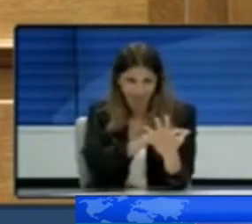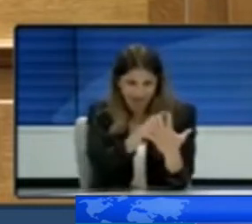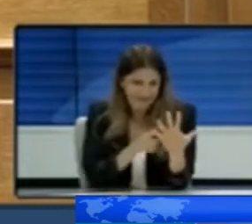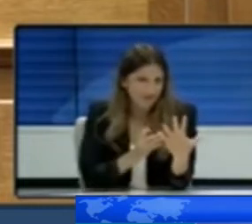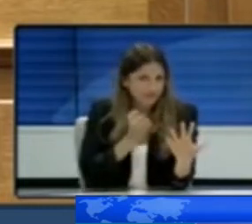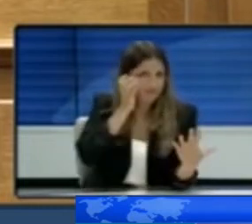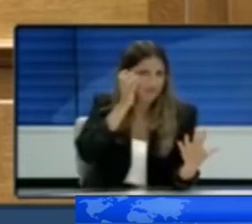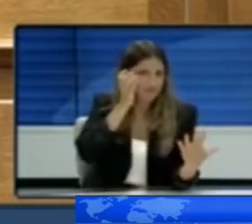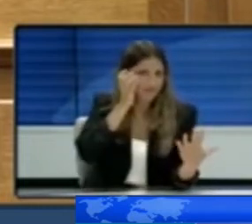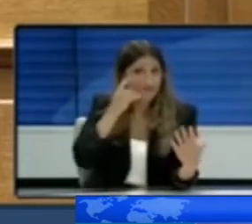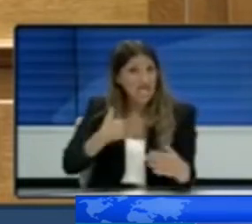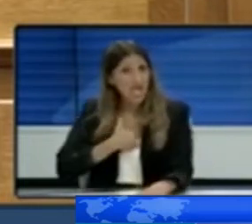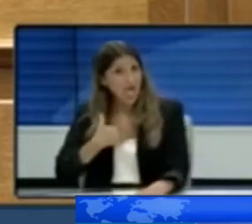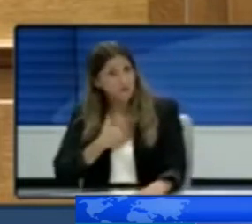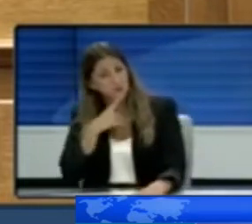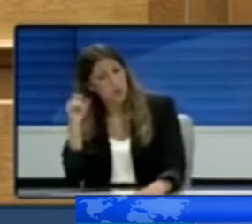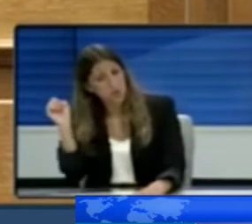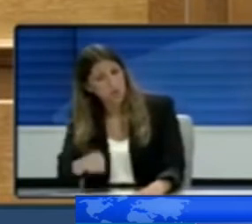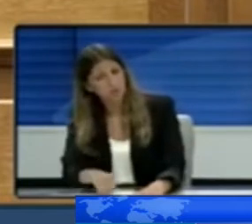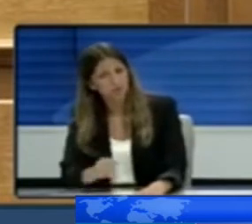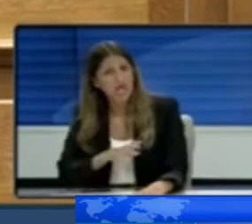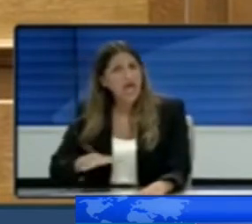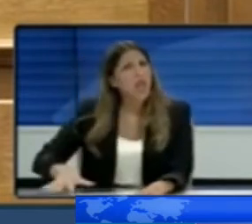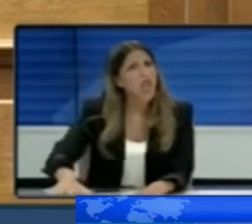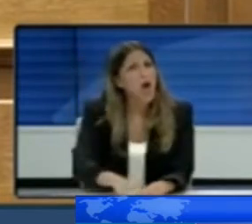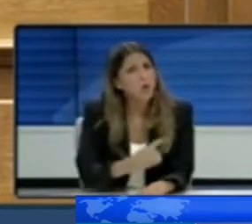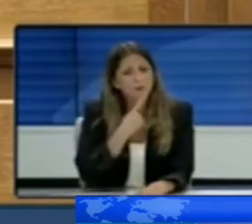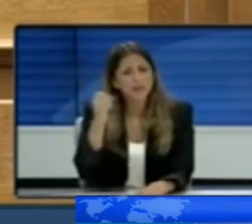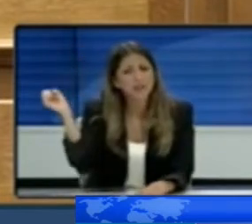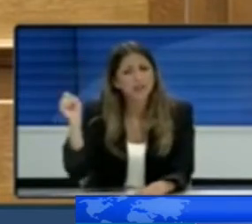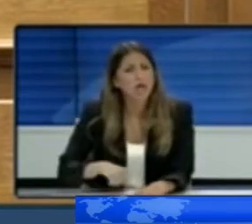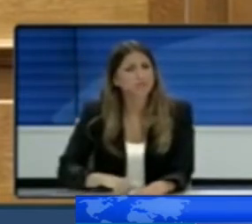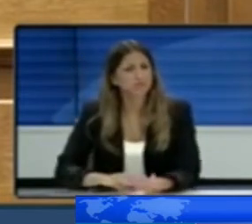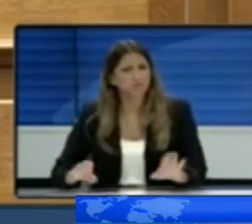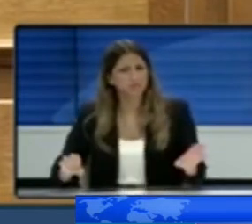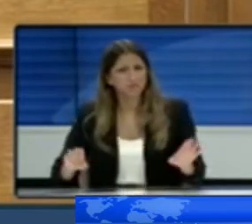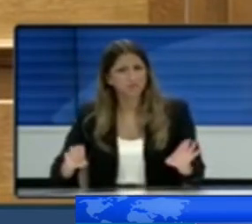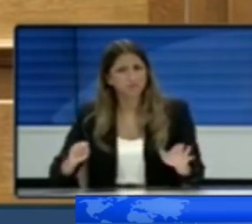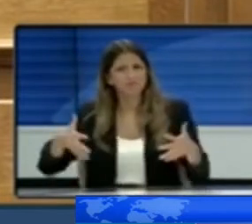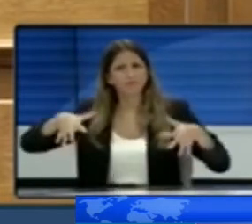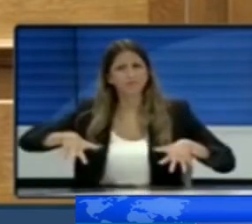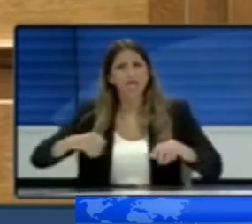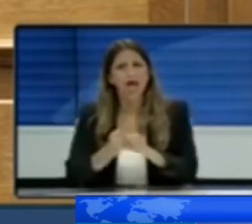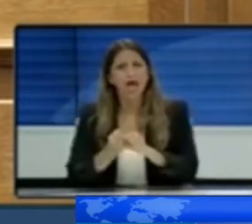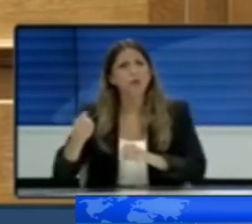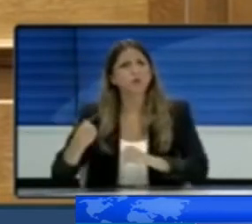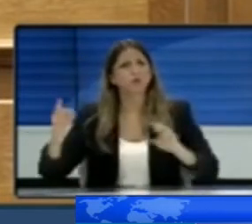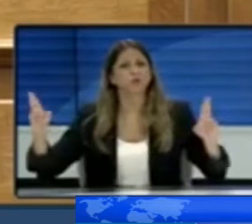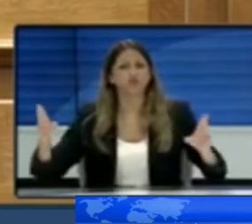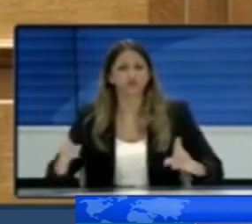Τουλάχιστον για μας, ναι, ο ελληνικός λαός θα πει, μείωσαν την ανεργία,